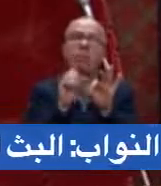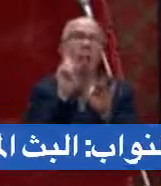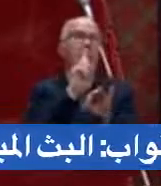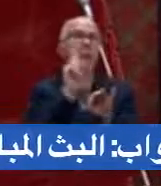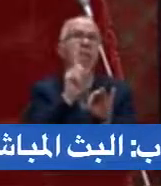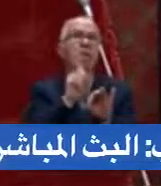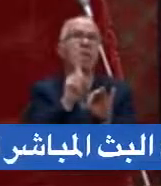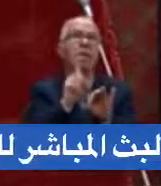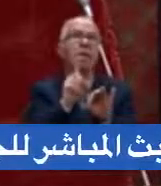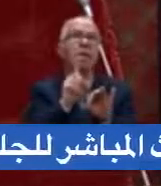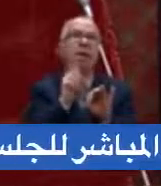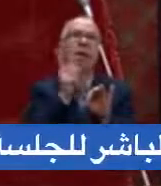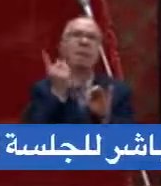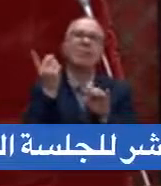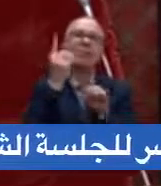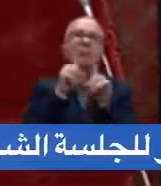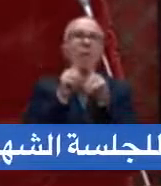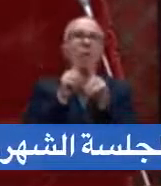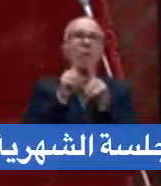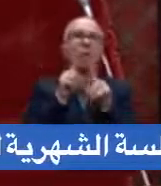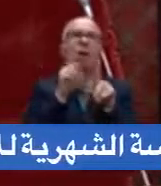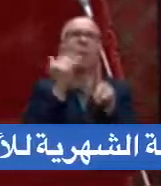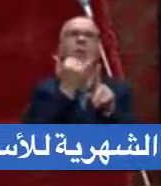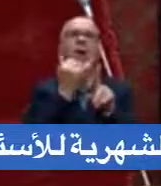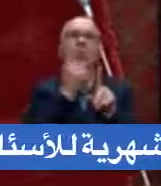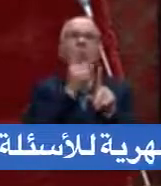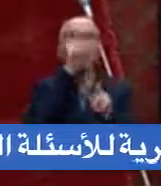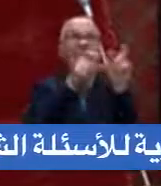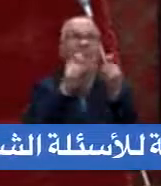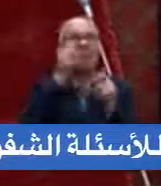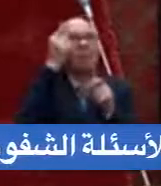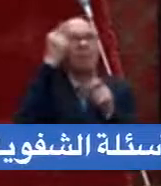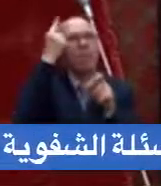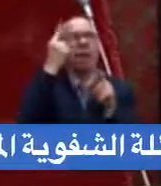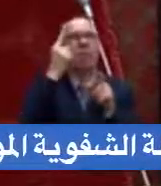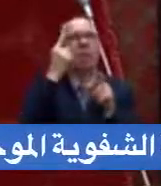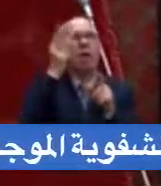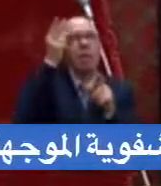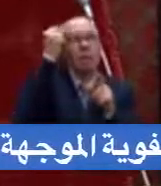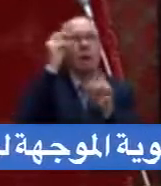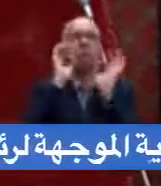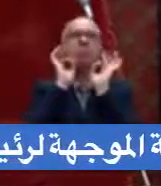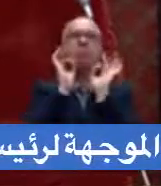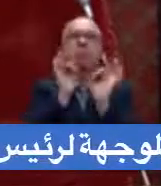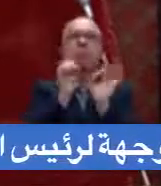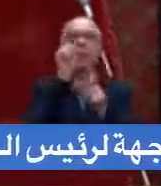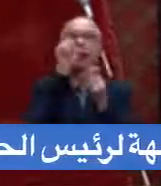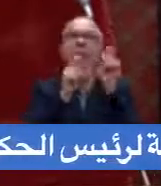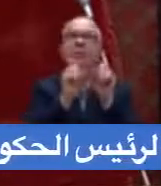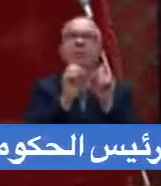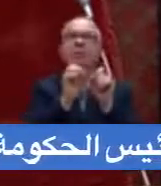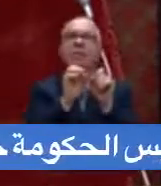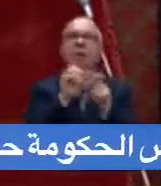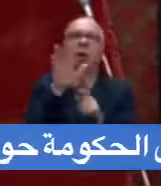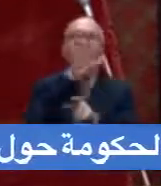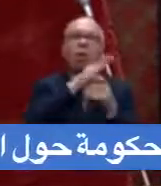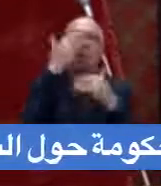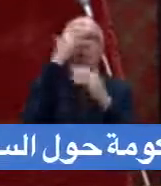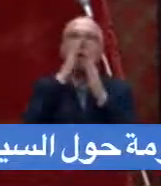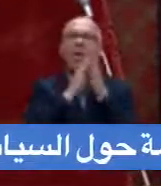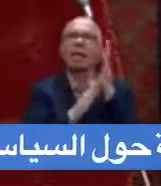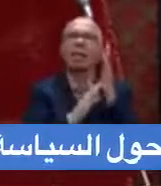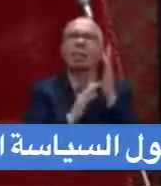كيعوض الوعي الفردي والوعي الجماعي للمواطنات والمواطنين جميعا وللمؤسسات كلها،